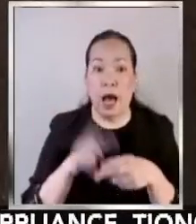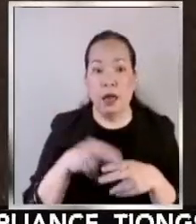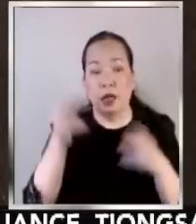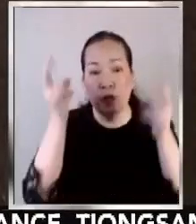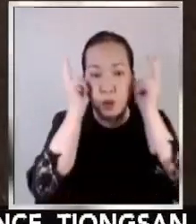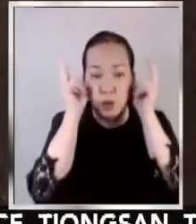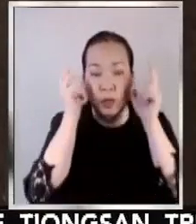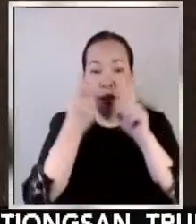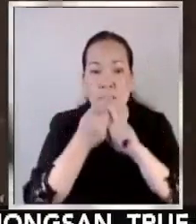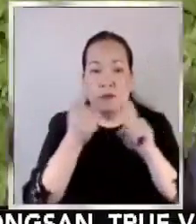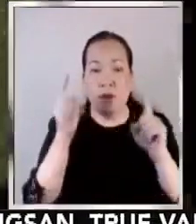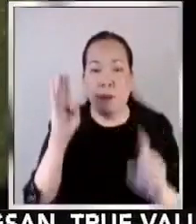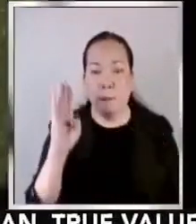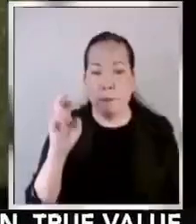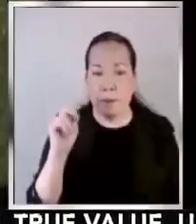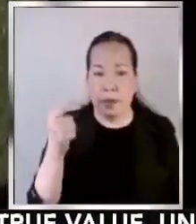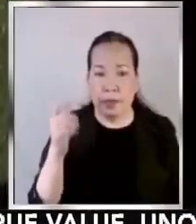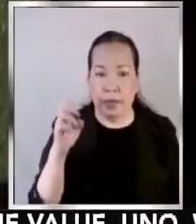Litex Market.